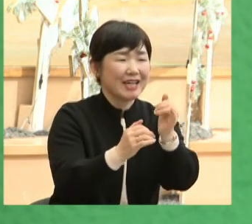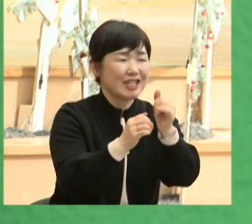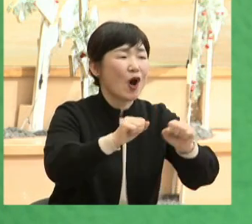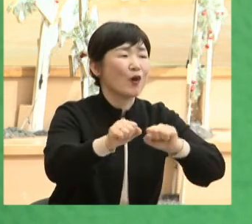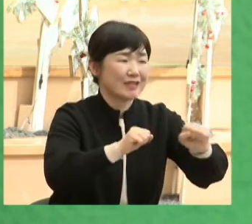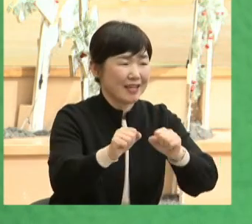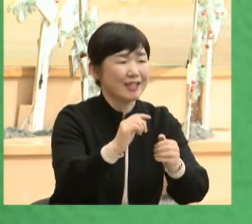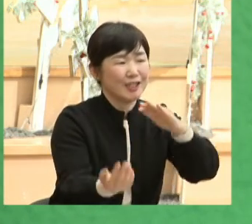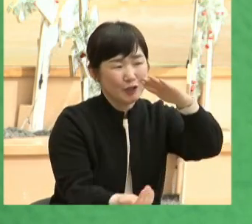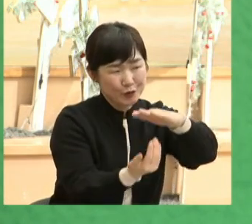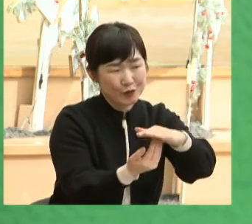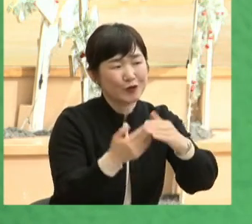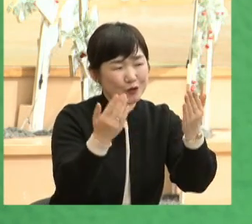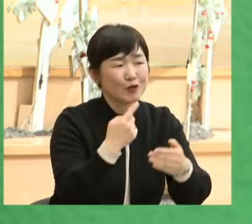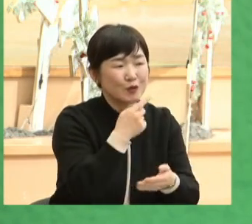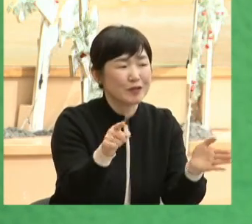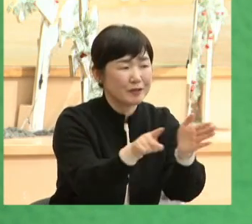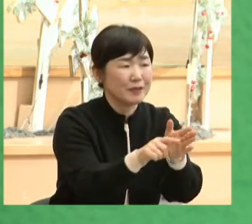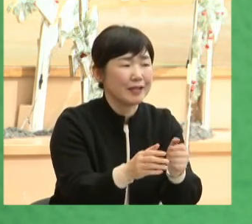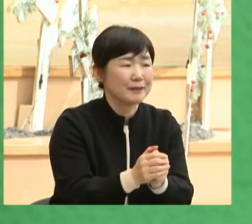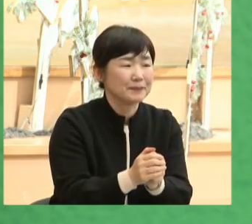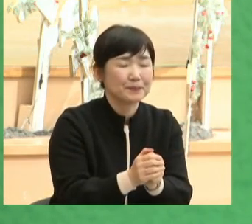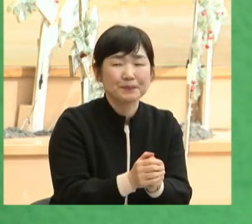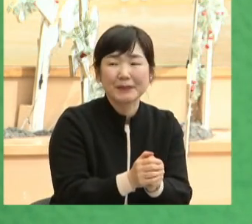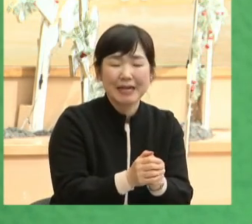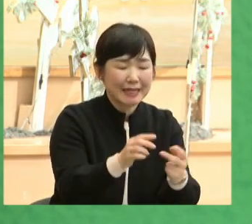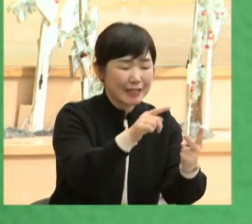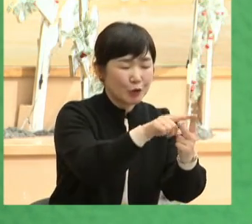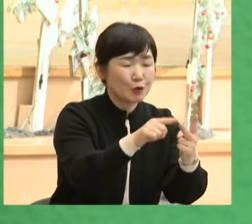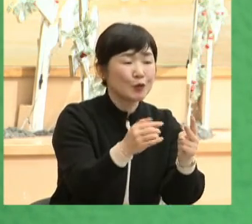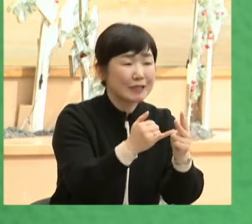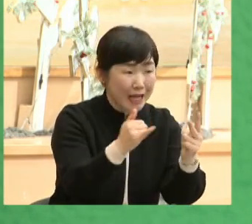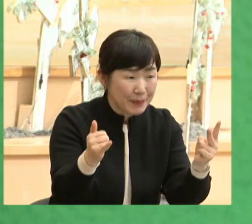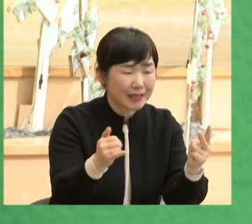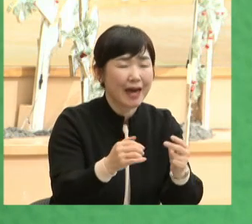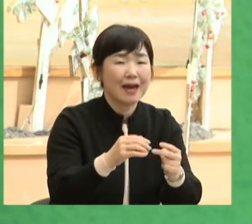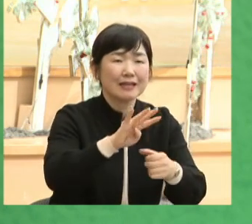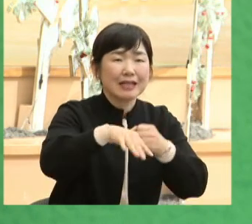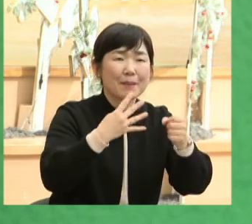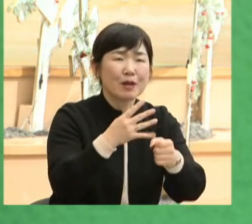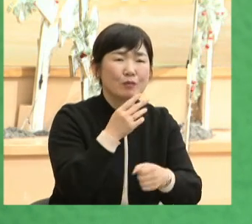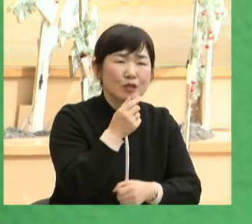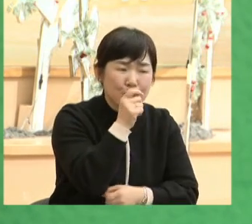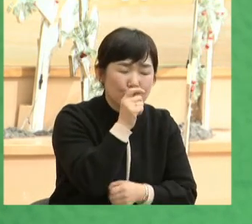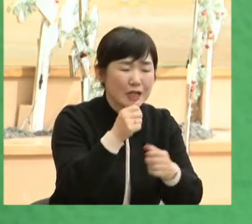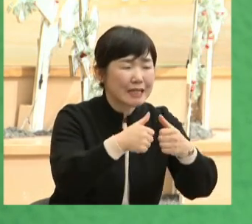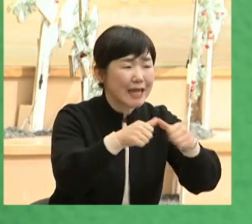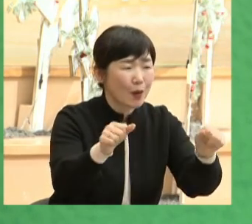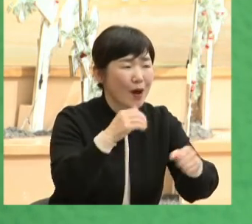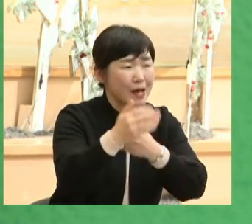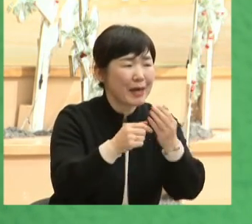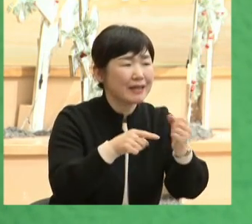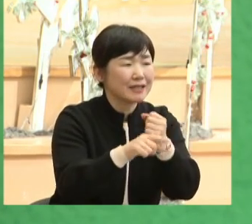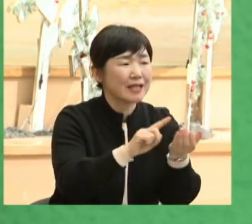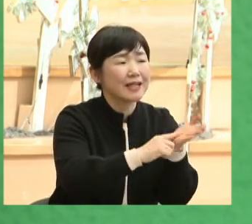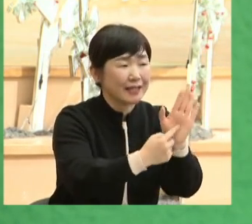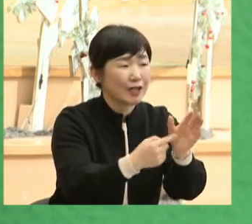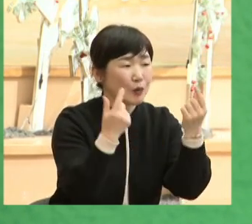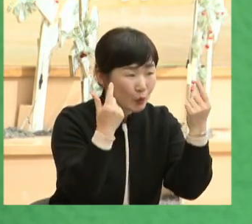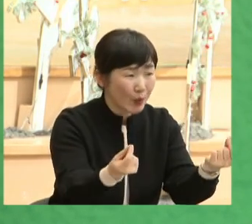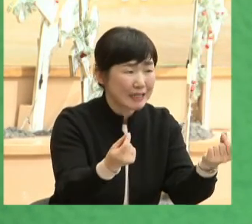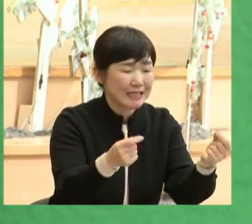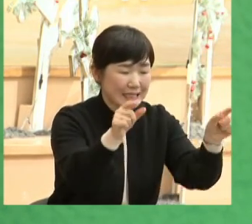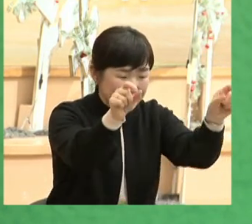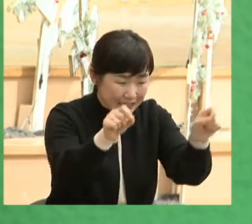내신은 줄 믿습니다 이런 자에게 400년의 침묵을 깨고 하나님의 뜻을 펼쳐 보여 주셨던 것처럼